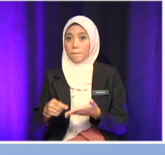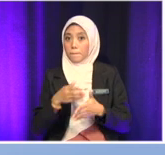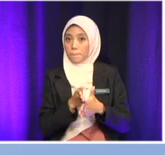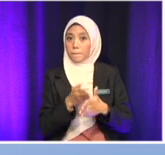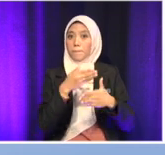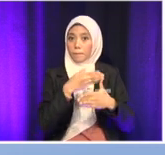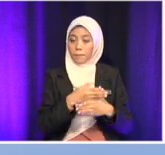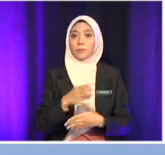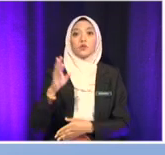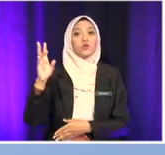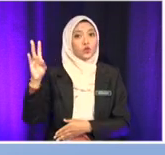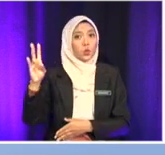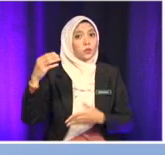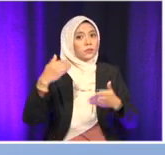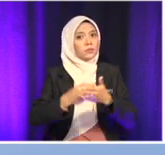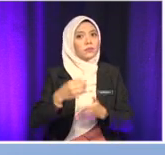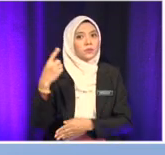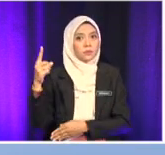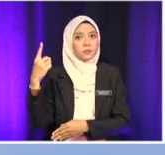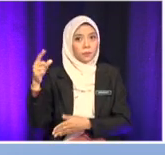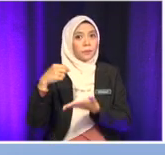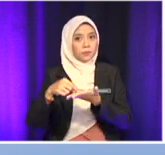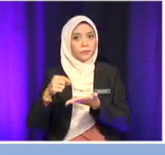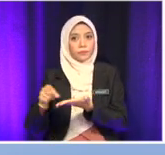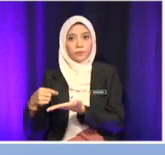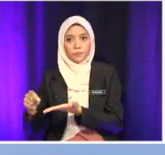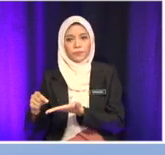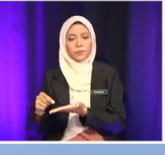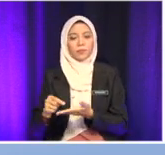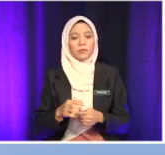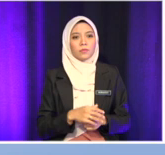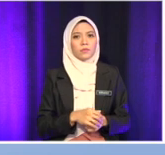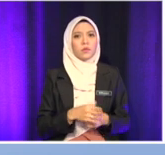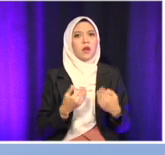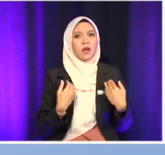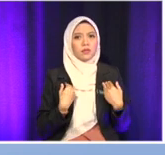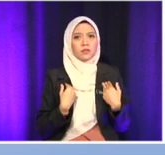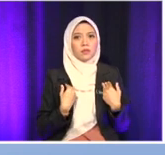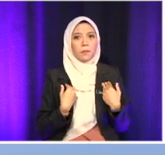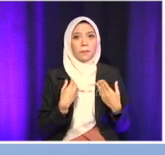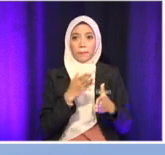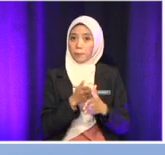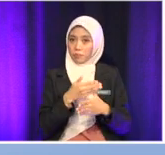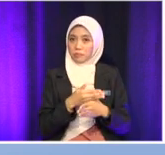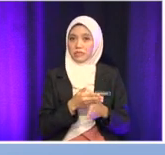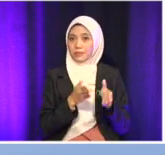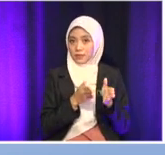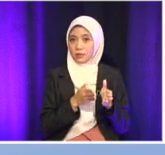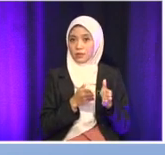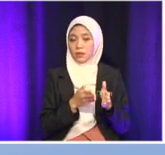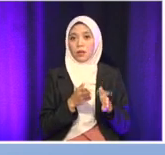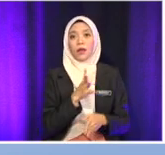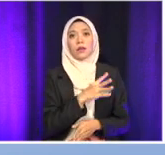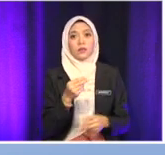sehingga 12 Makkah dan bentuknya ada pecahan kecil sealat dan saling berkait antara